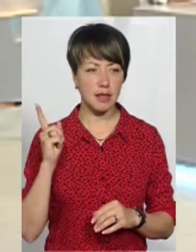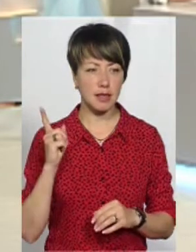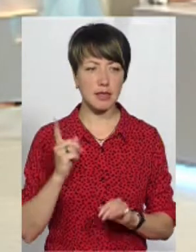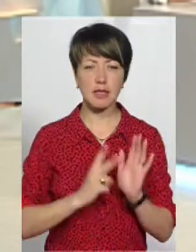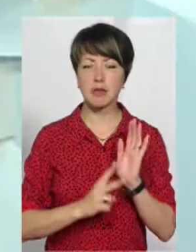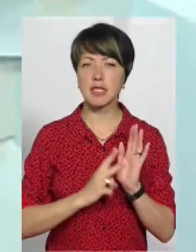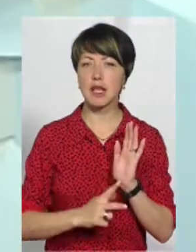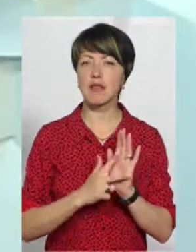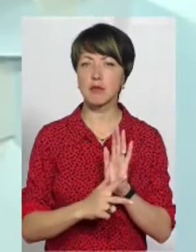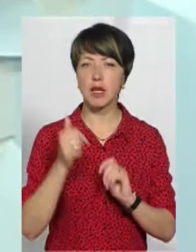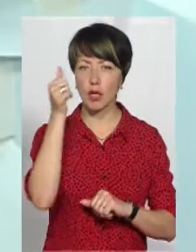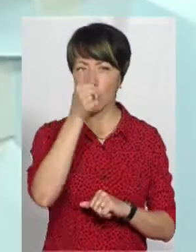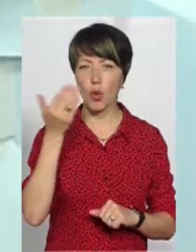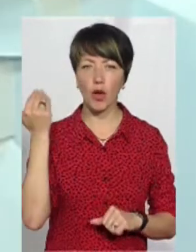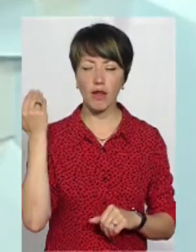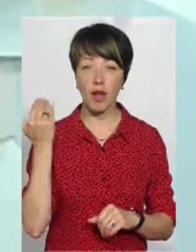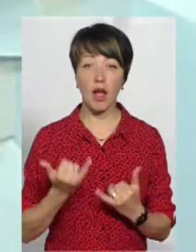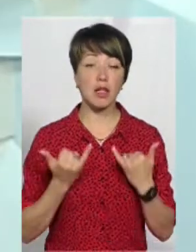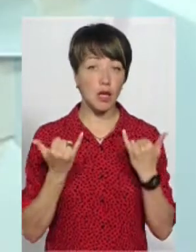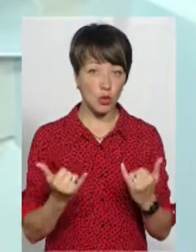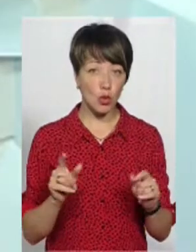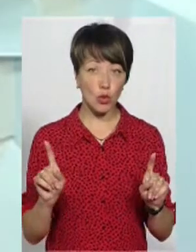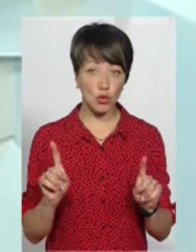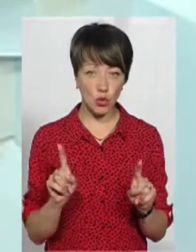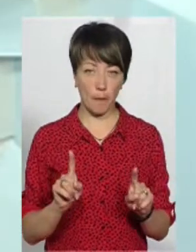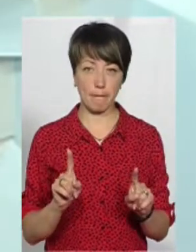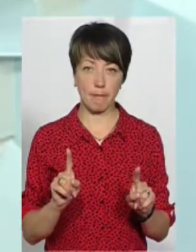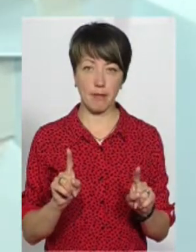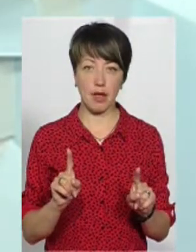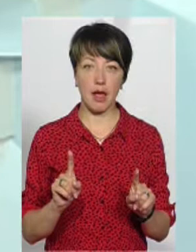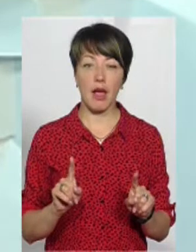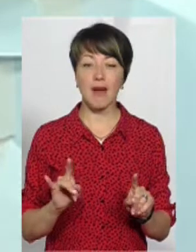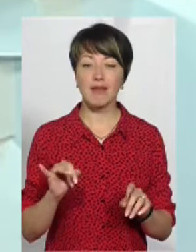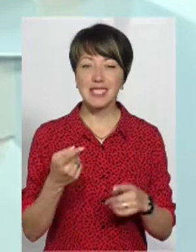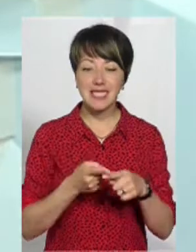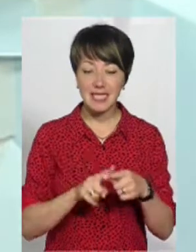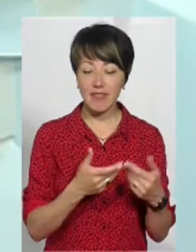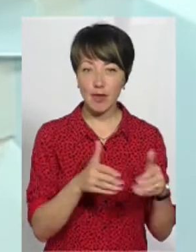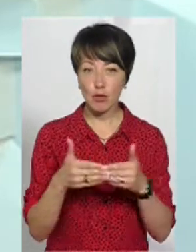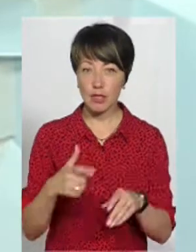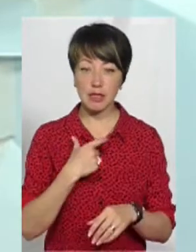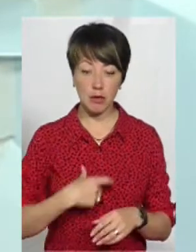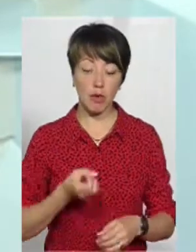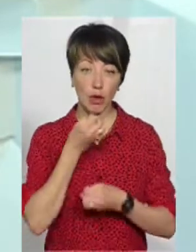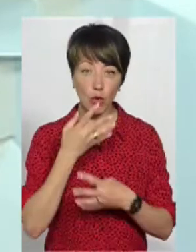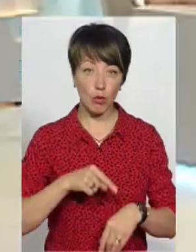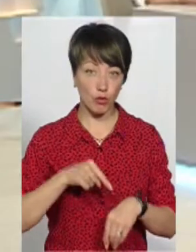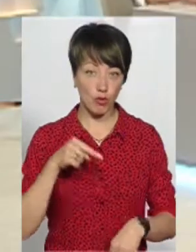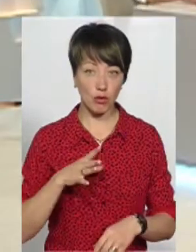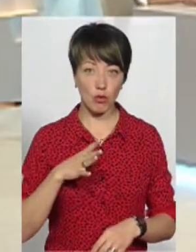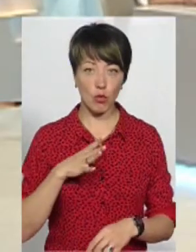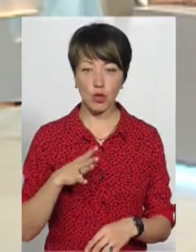там 70-80-х років. А для того, щоб на ринку праці ці випускники могли себе добре почувати і